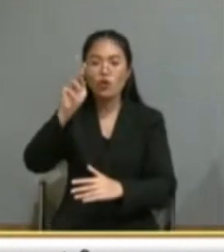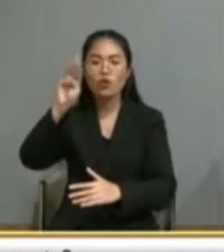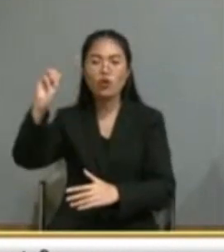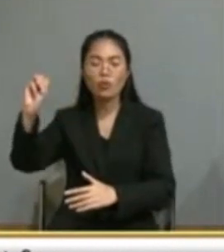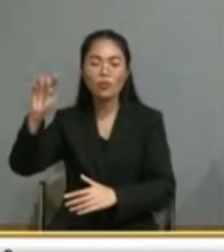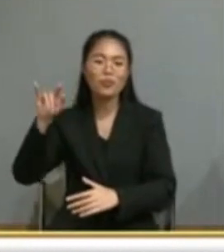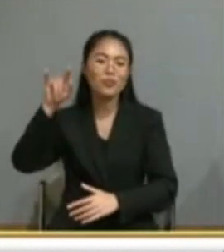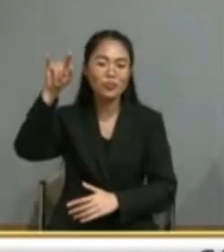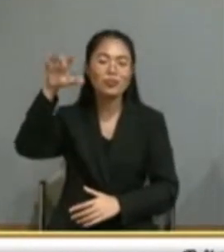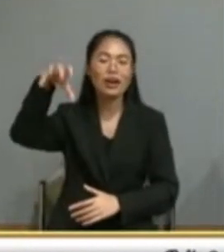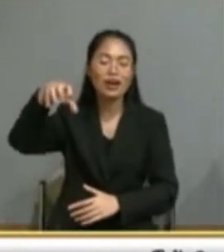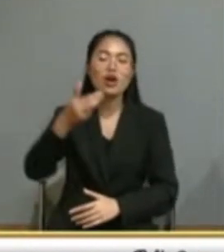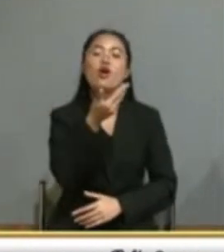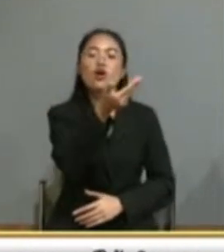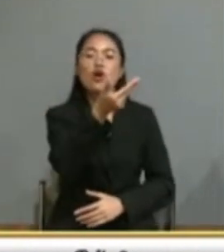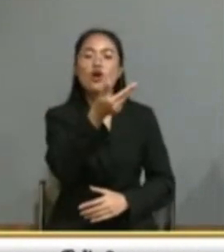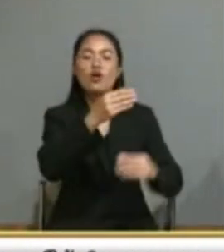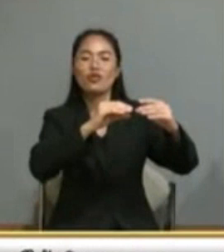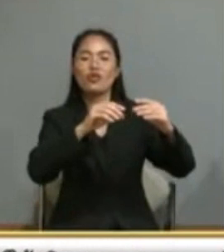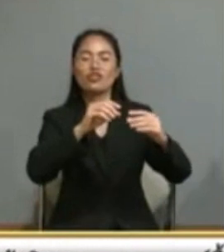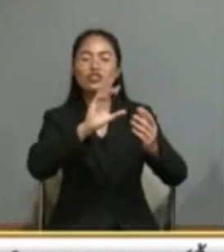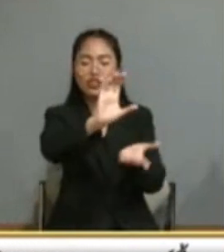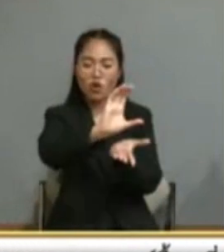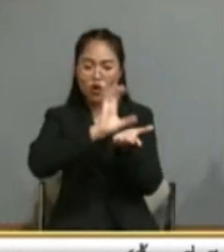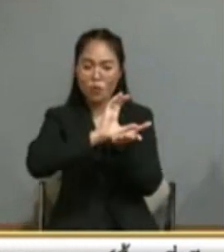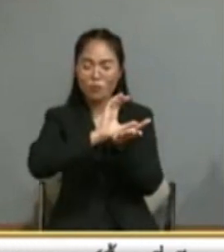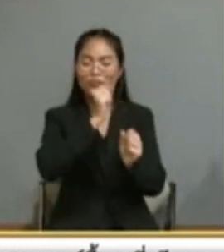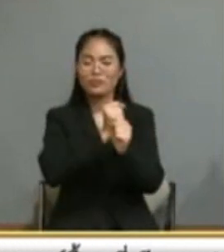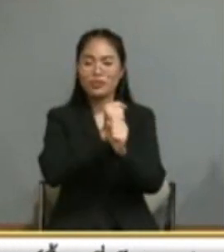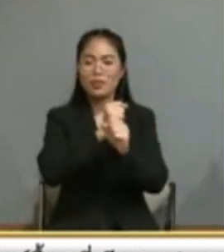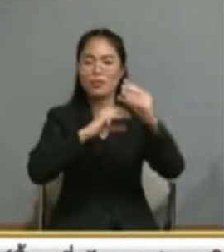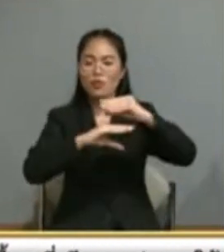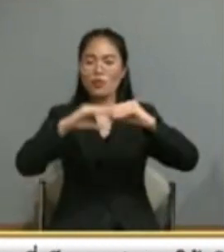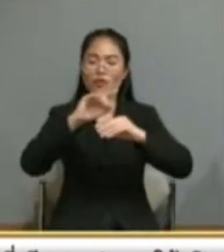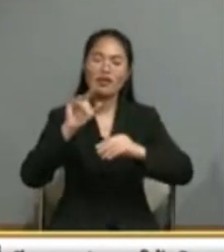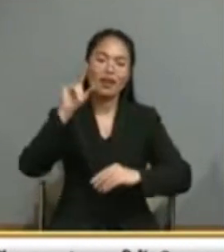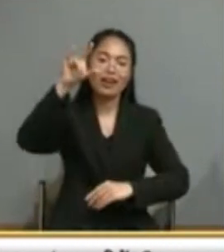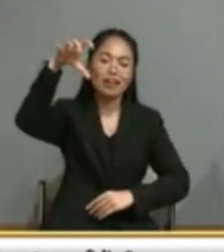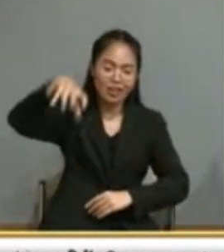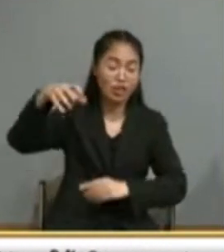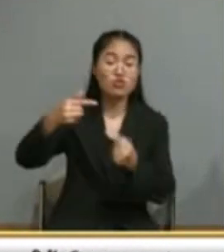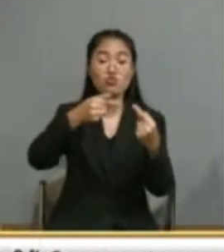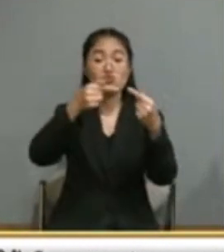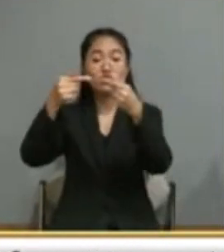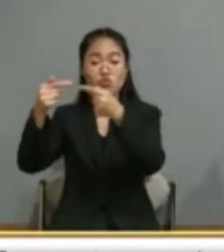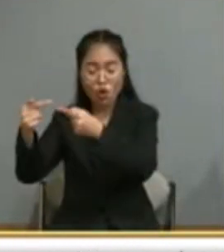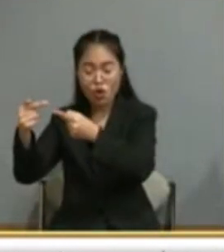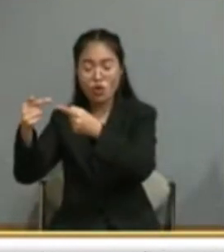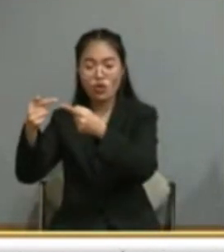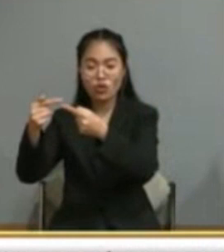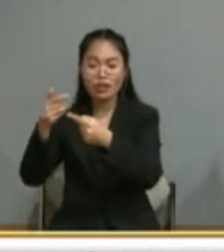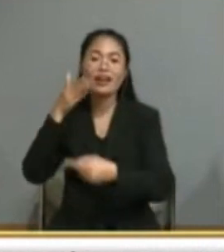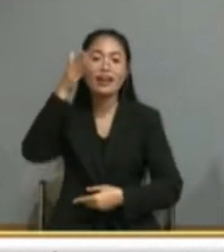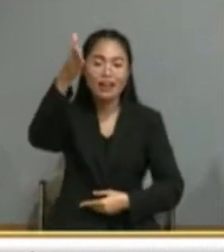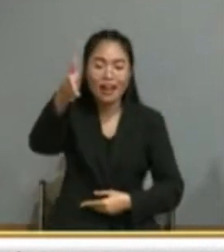กรมท่าแคสยานถึงจากดำเนิน ขอรับการจดสนใหประมาณการ KRS พ